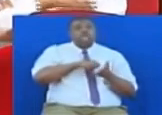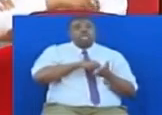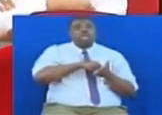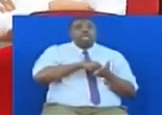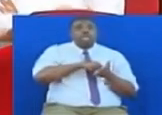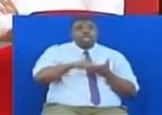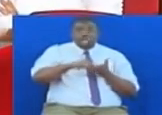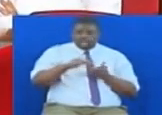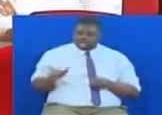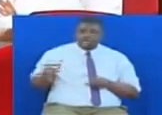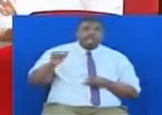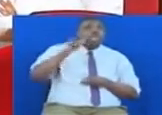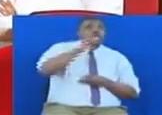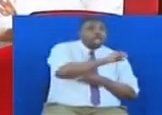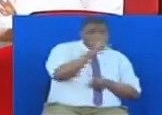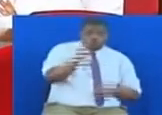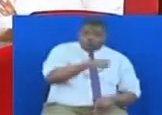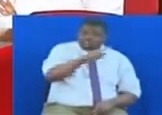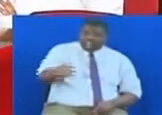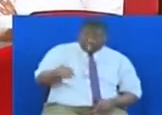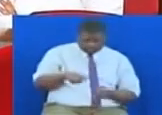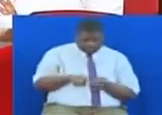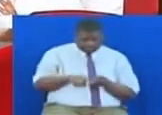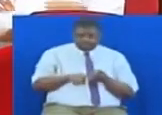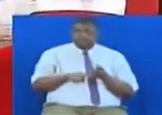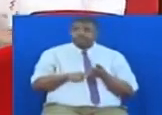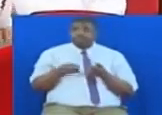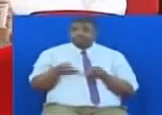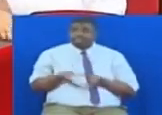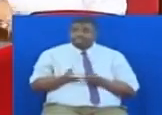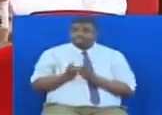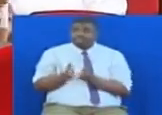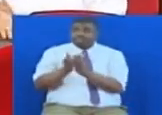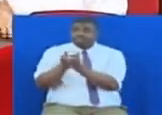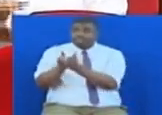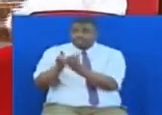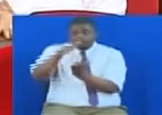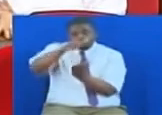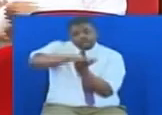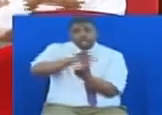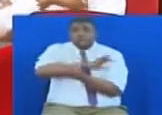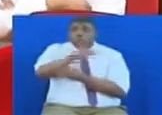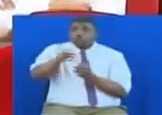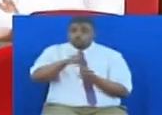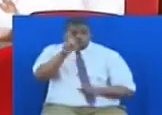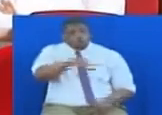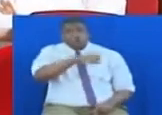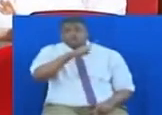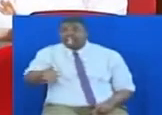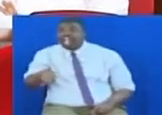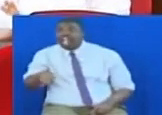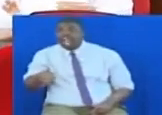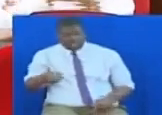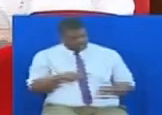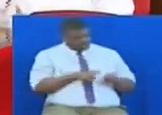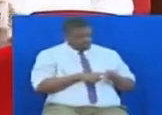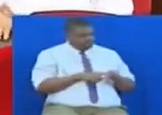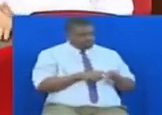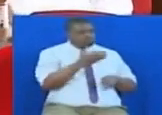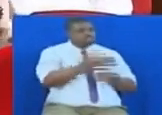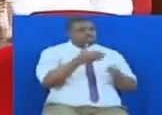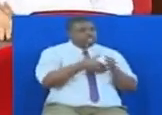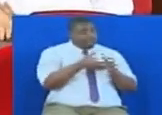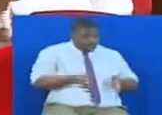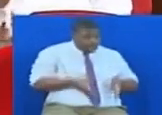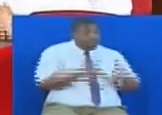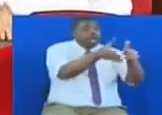ni mavivuko ya meli huko tunayaona kila mahali. Kosa lake ni kujenga mabarabara hayo kila mahali.